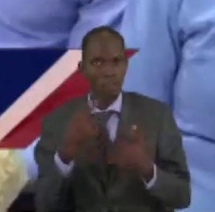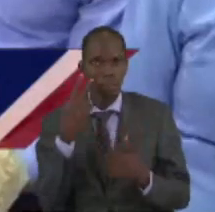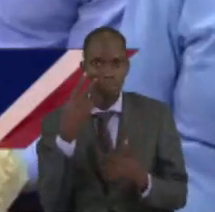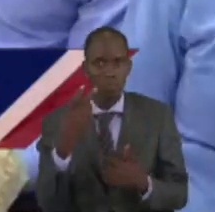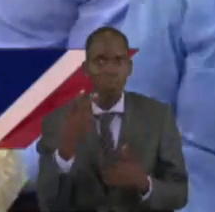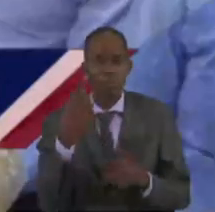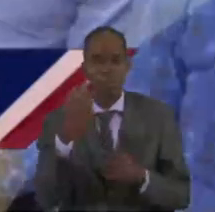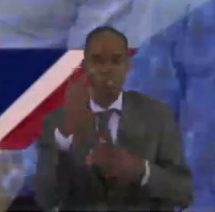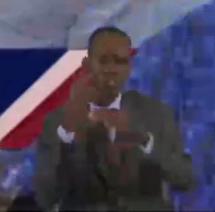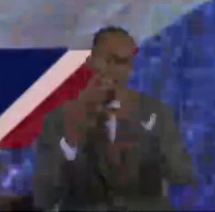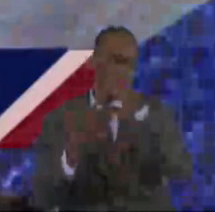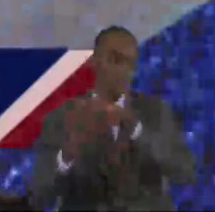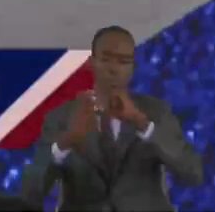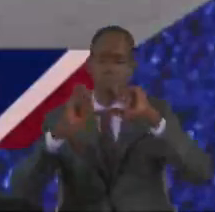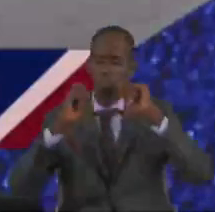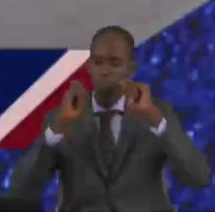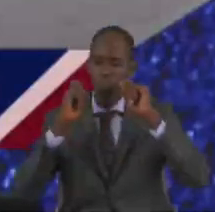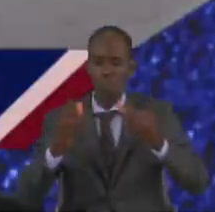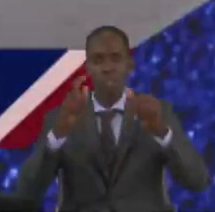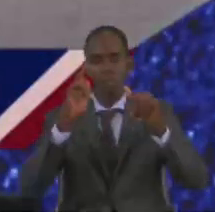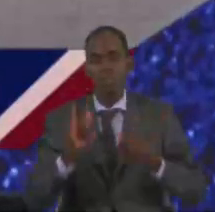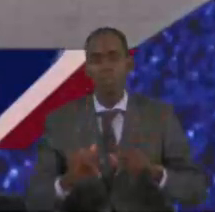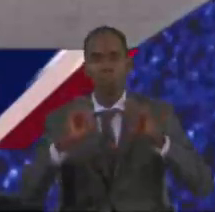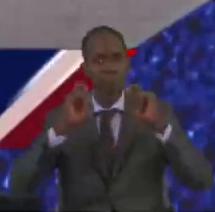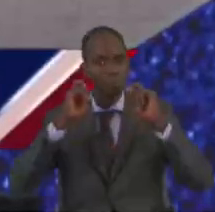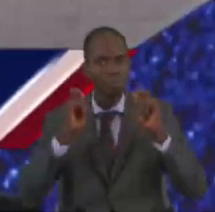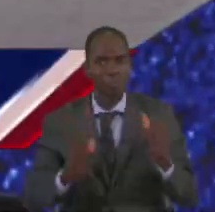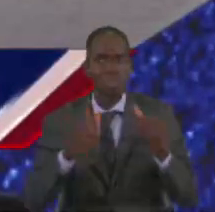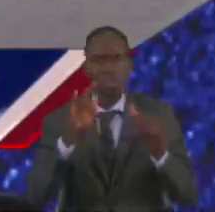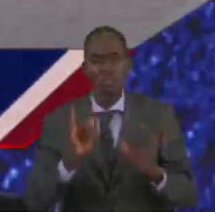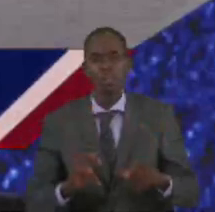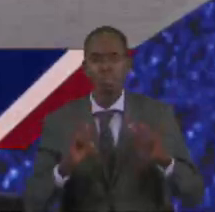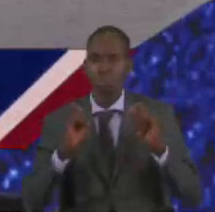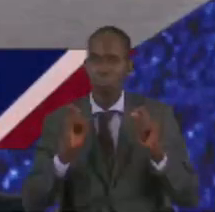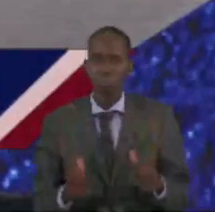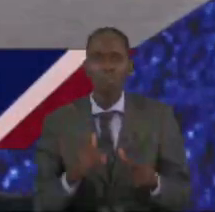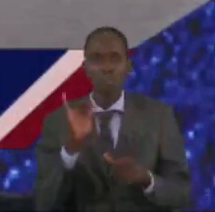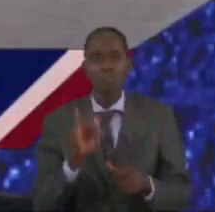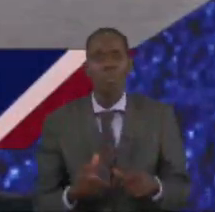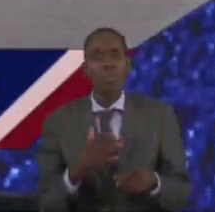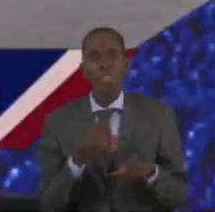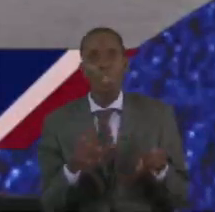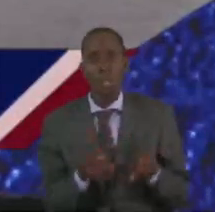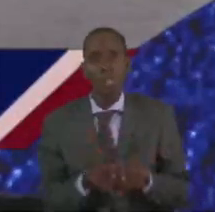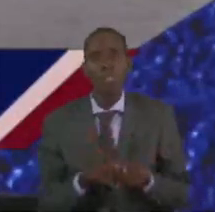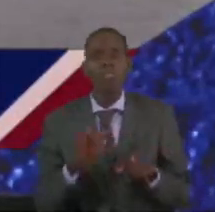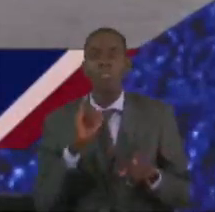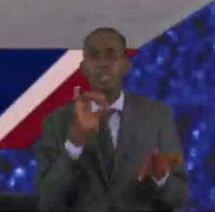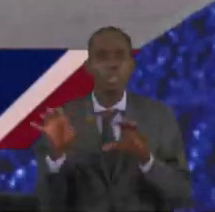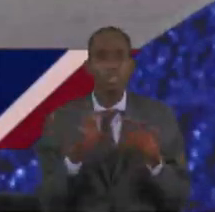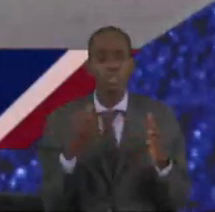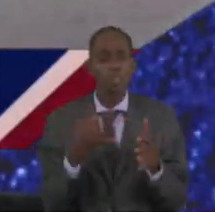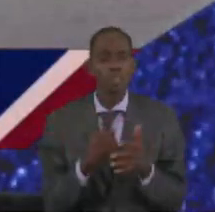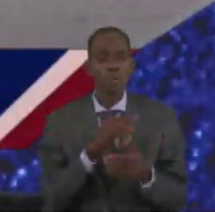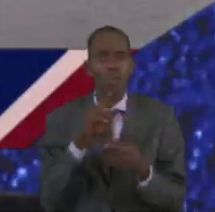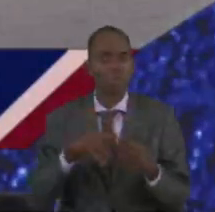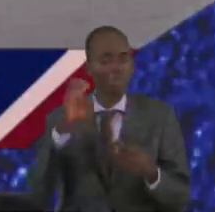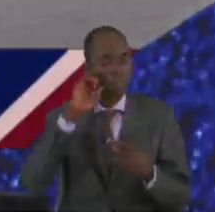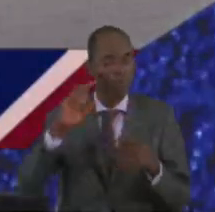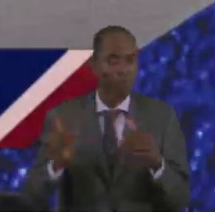Après cette vision de Paul, nous cherchâmes aussitôt, au commencement de sa vie